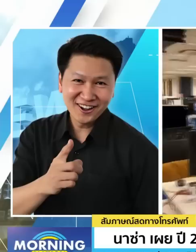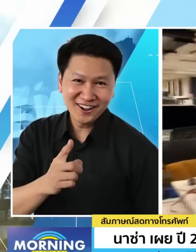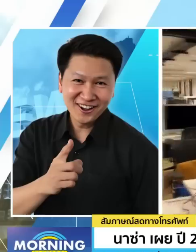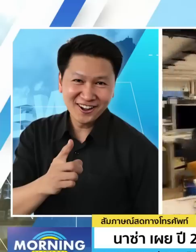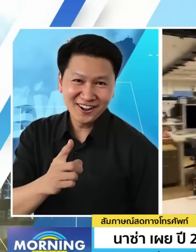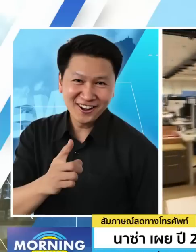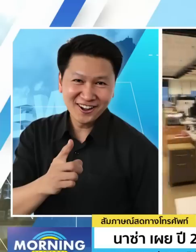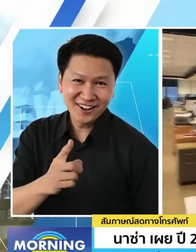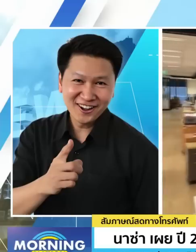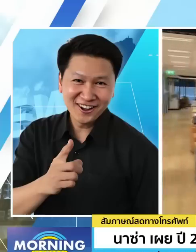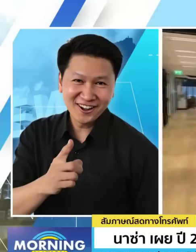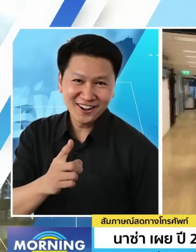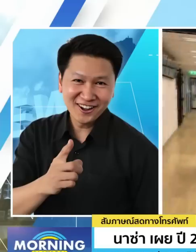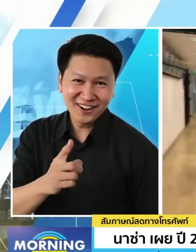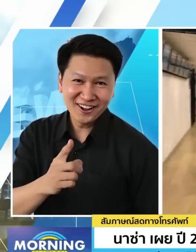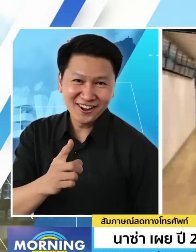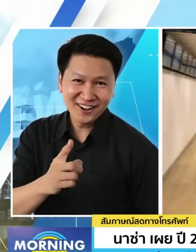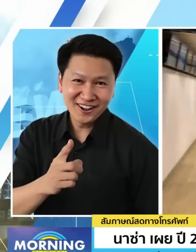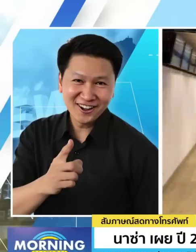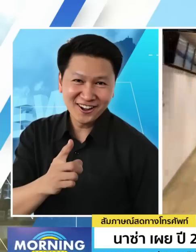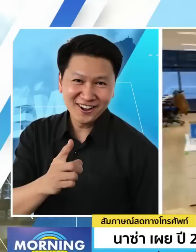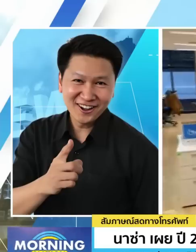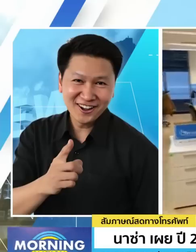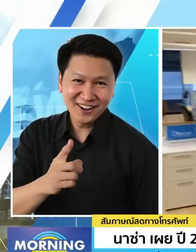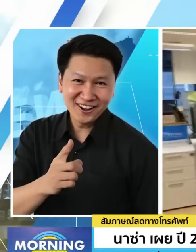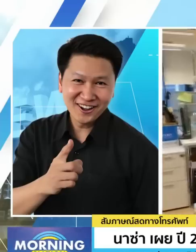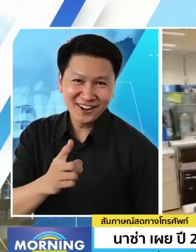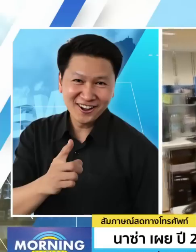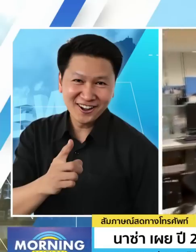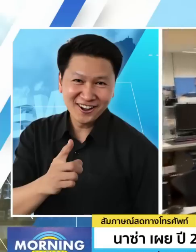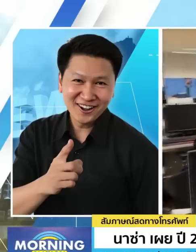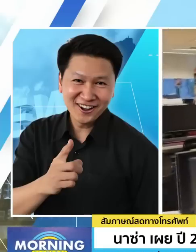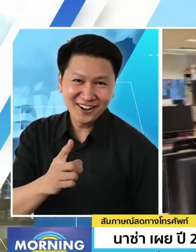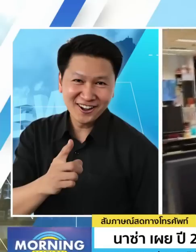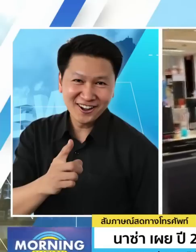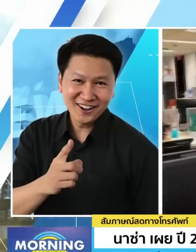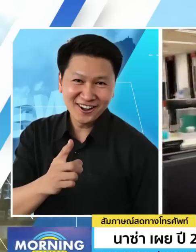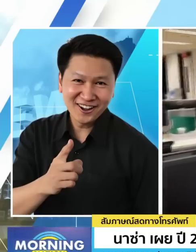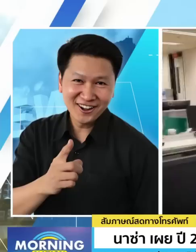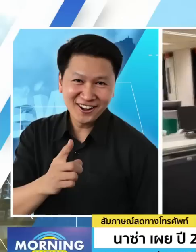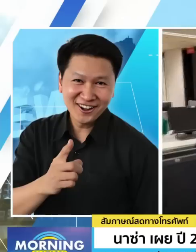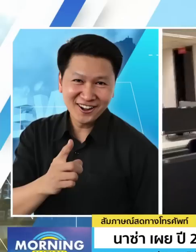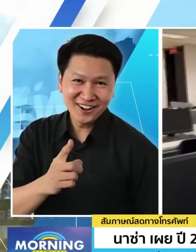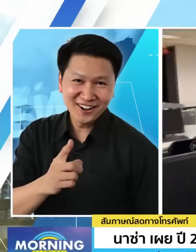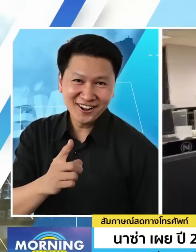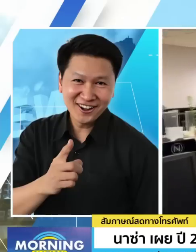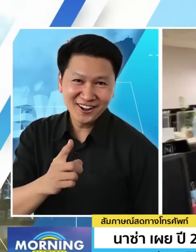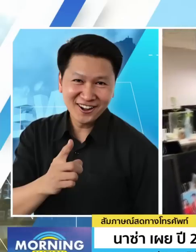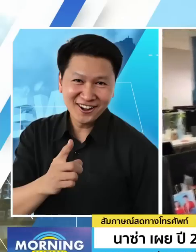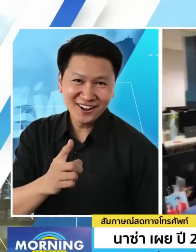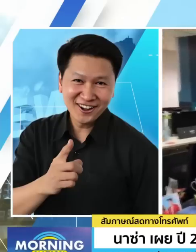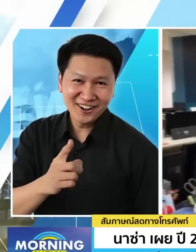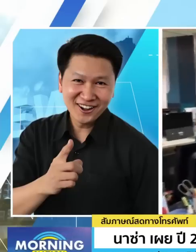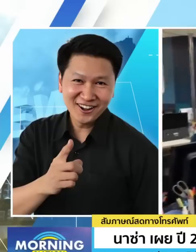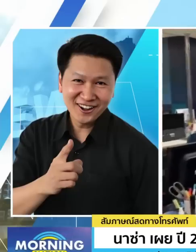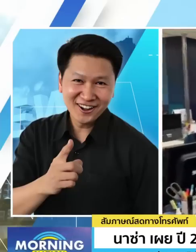ไรเลยว่าจะมากแค่ไหนแต่วันนี้ข่าวมันออกไปเป็นประมาณช่วง 10% คนก็แตกตื่นนี่ต้องบอกว่า NASA เองไม่ได้บอกนะครับแล้วก็เราก็ยังทำนายไม่ได้ชัดเ